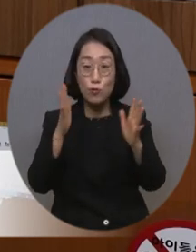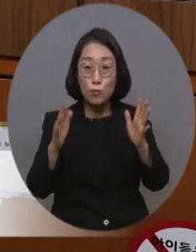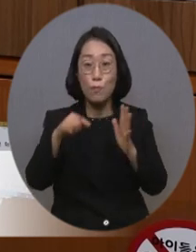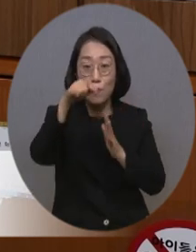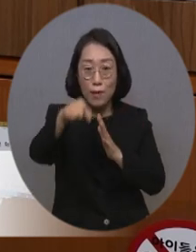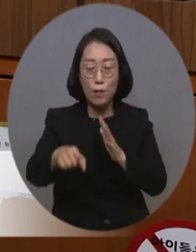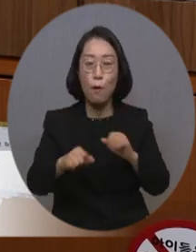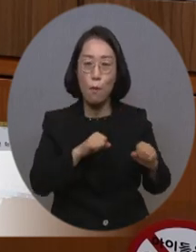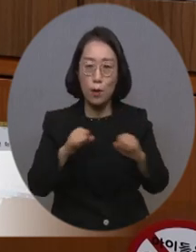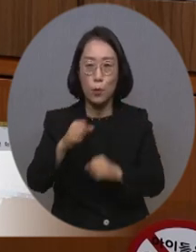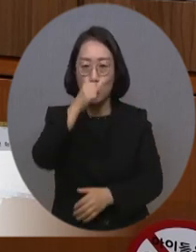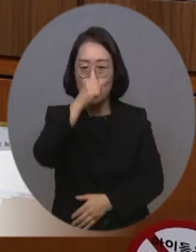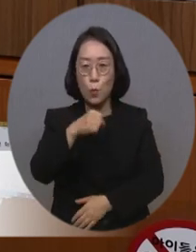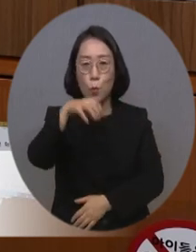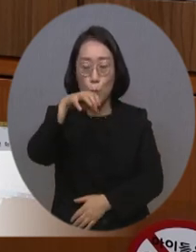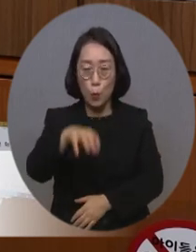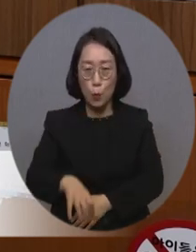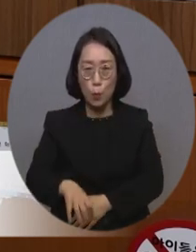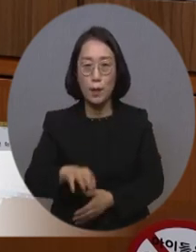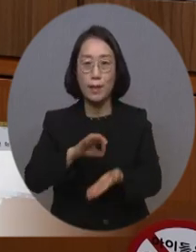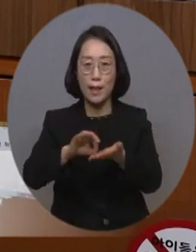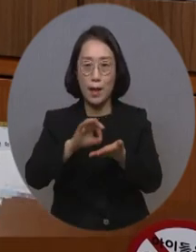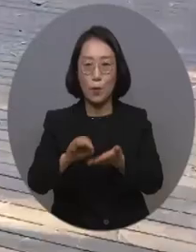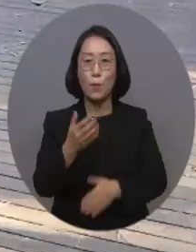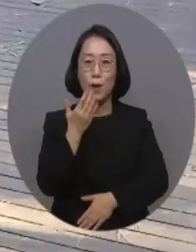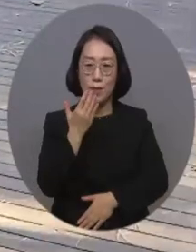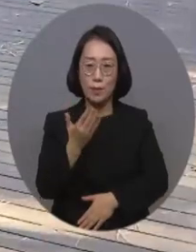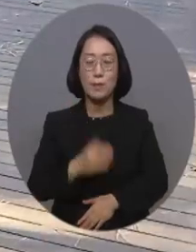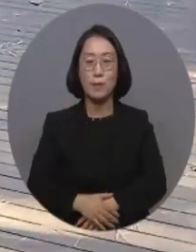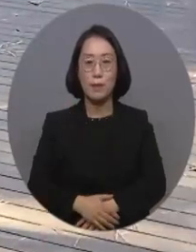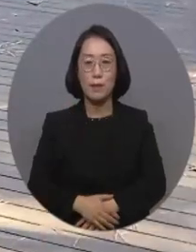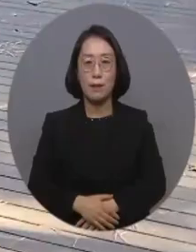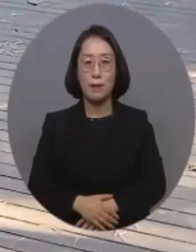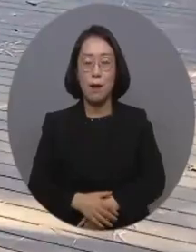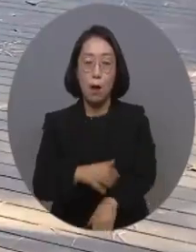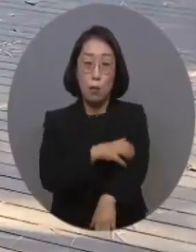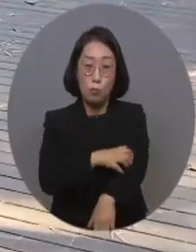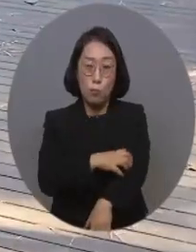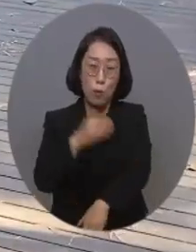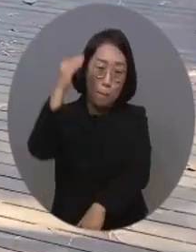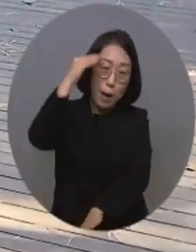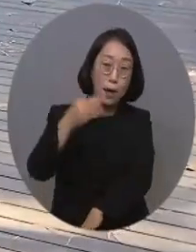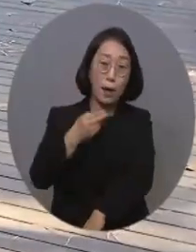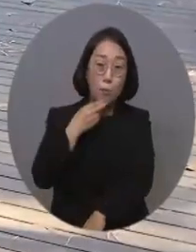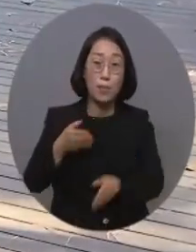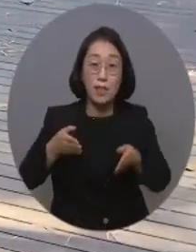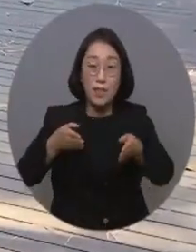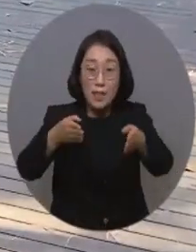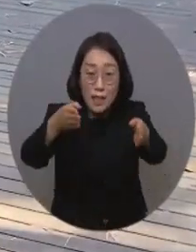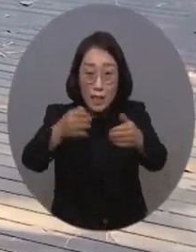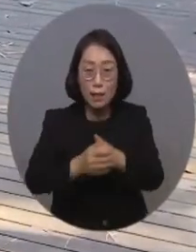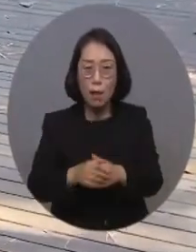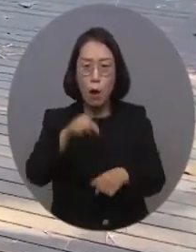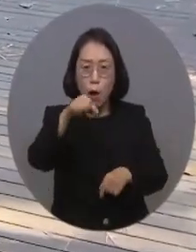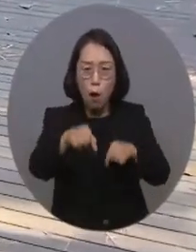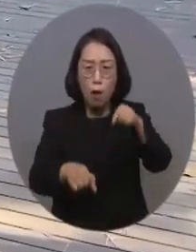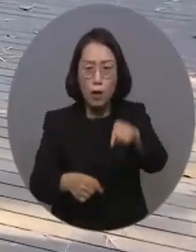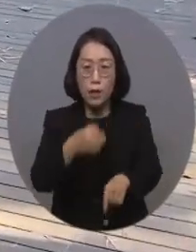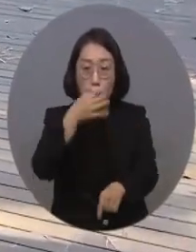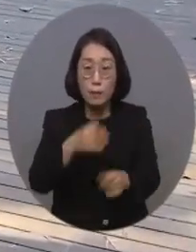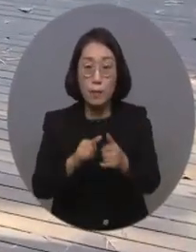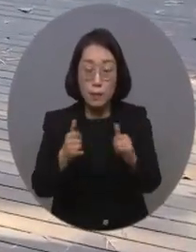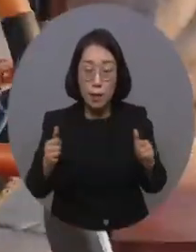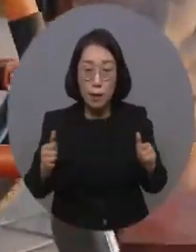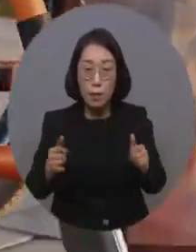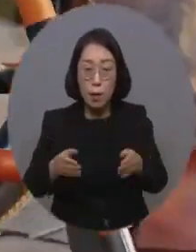활동할 수 있는 좋은 공간으로 활용되고 있습니다. 무장의 나눔길이란 보행약자를 위해 보행 환경을 개선한